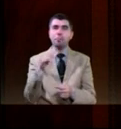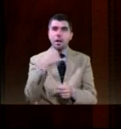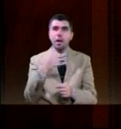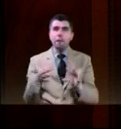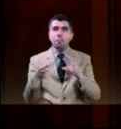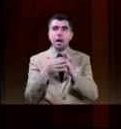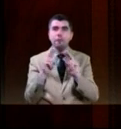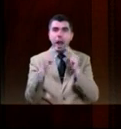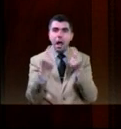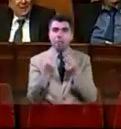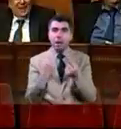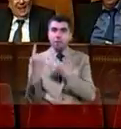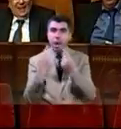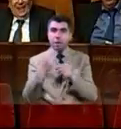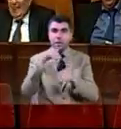التقاعد.